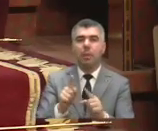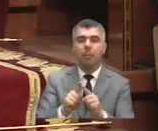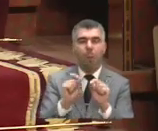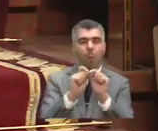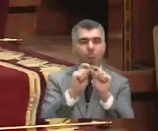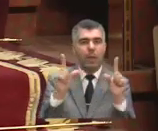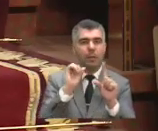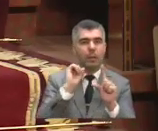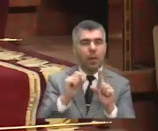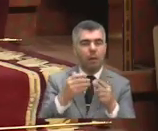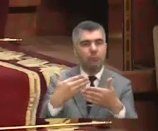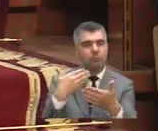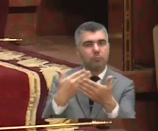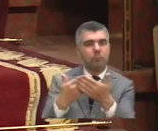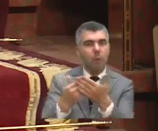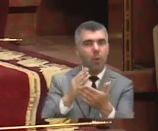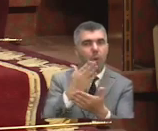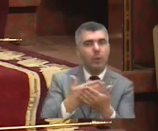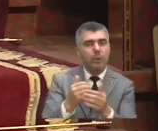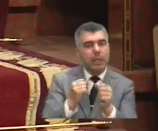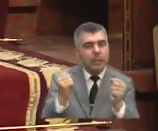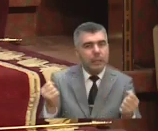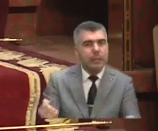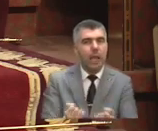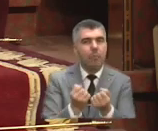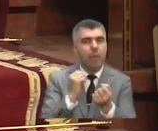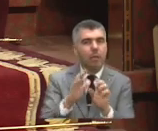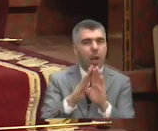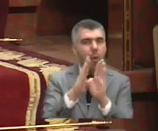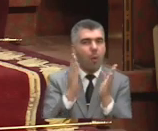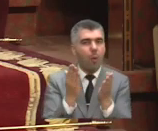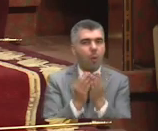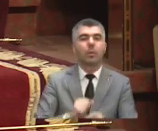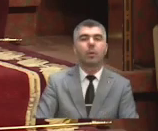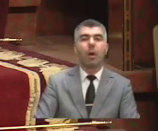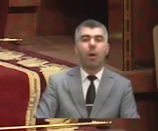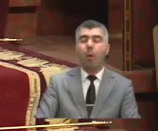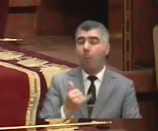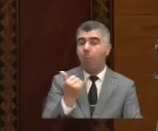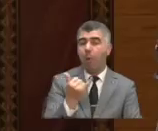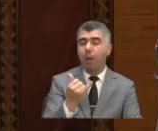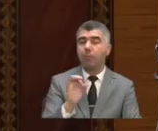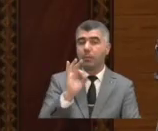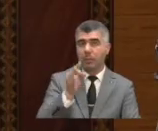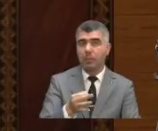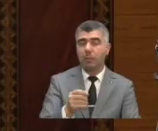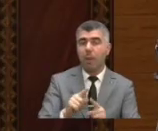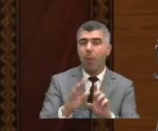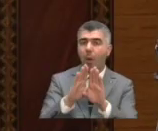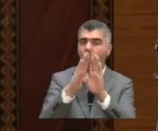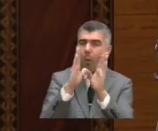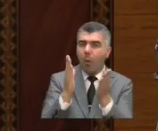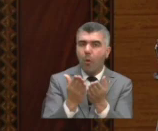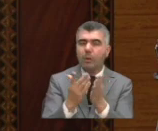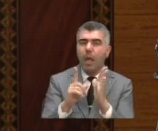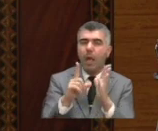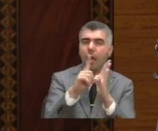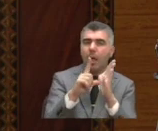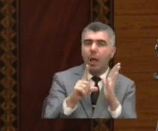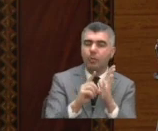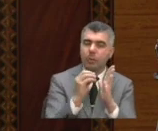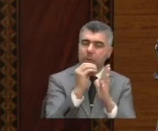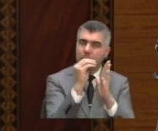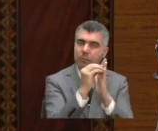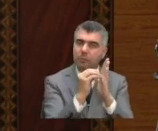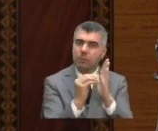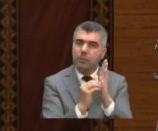لتحقيق التنميه الشامله وسيتم ذلك من خلال تحديث وتطوير المنظومه القانونيه المدرجه في